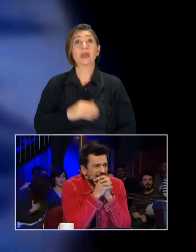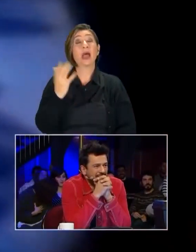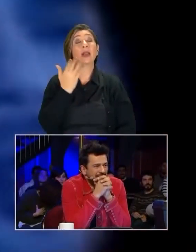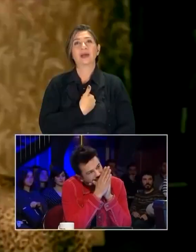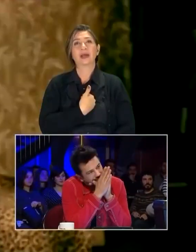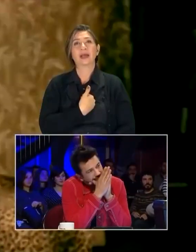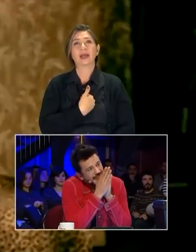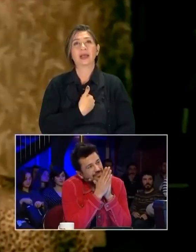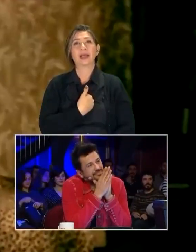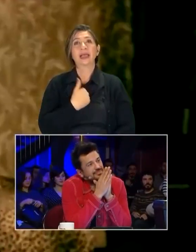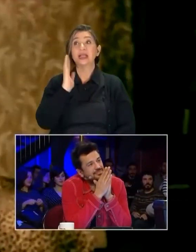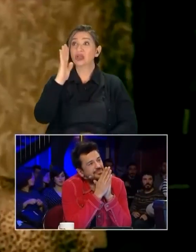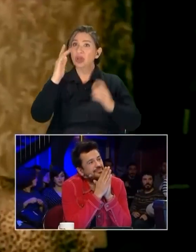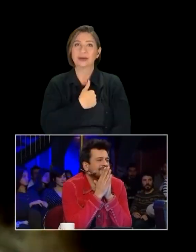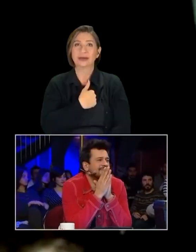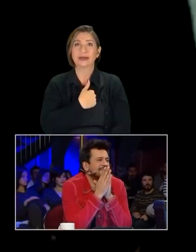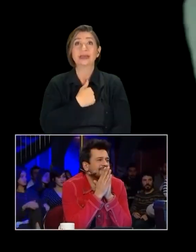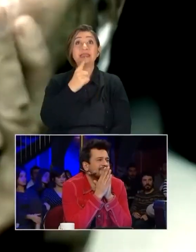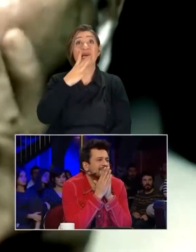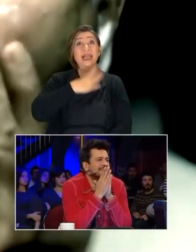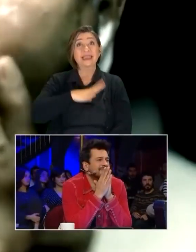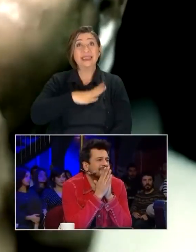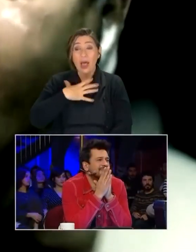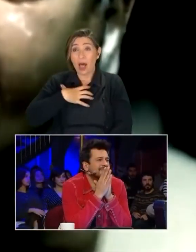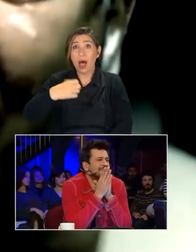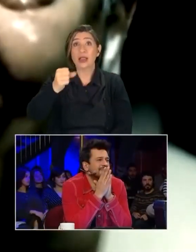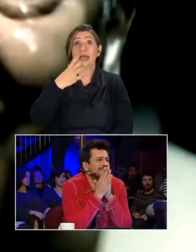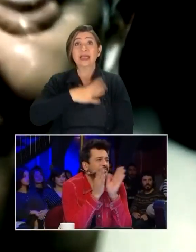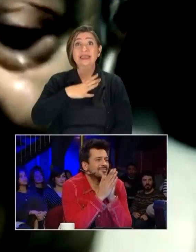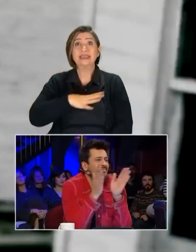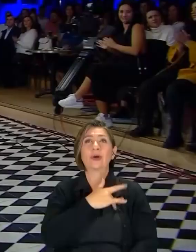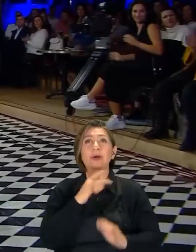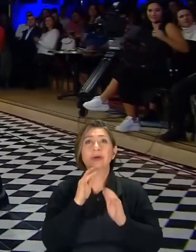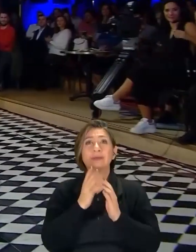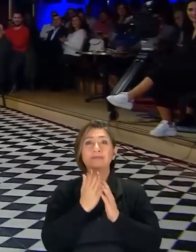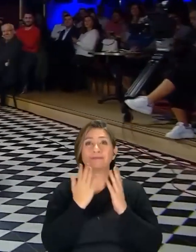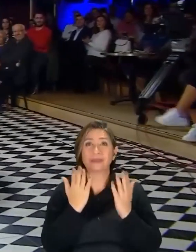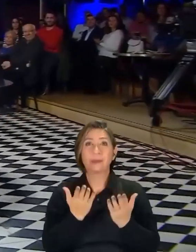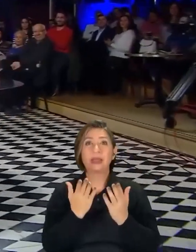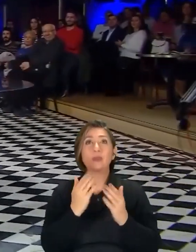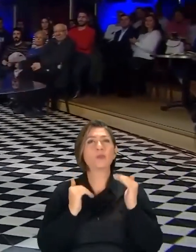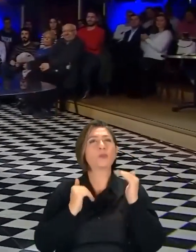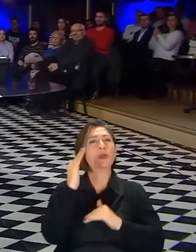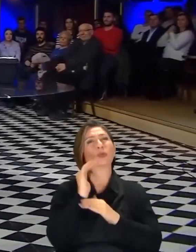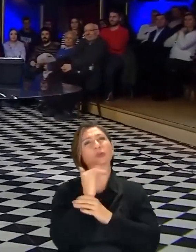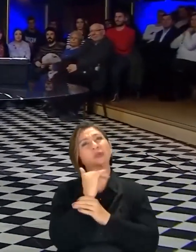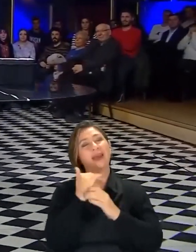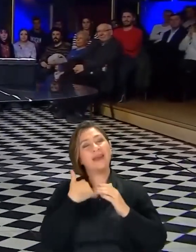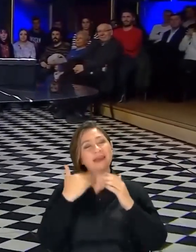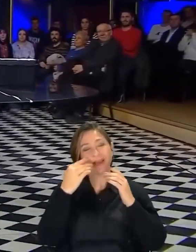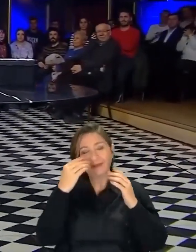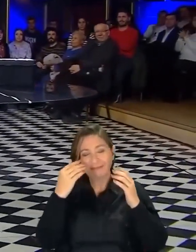içmesu gidecek ister al ister yere vur Tabii ki Büyük ustayı da anıyoruz